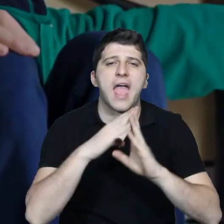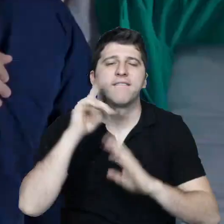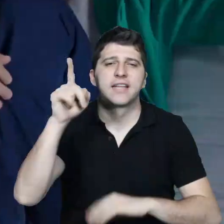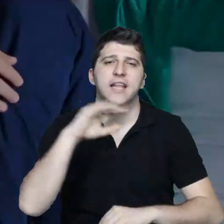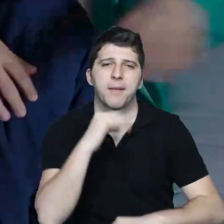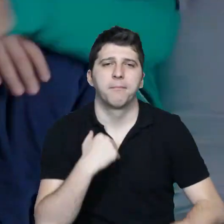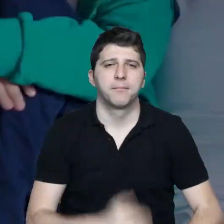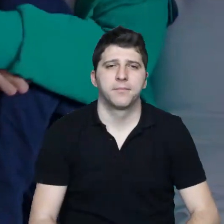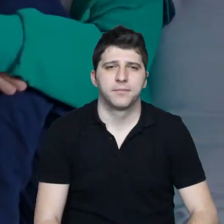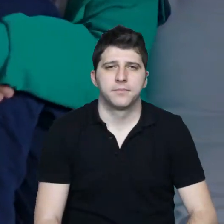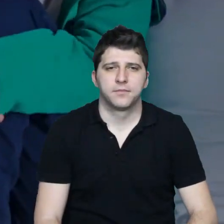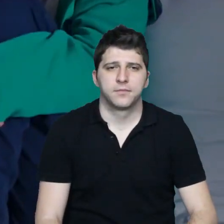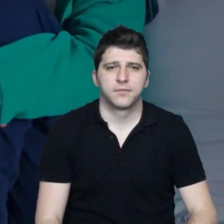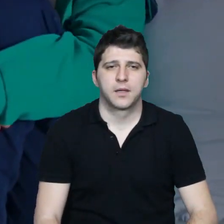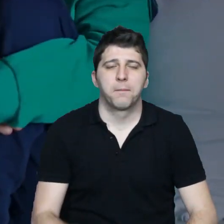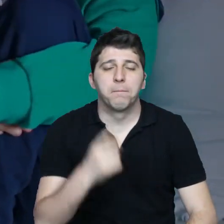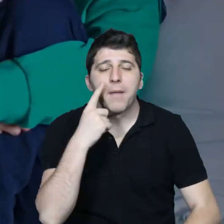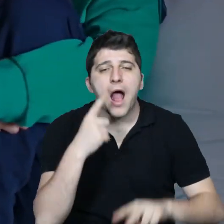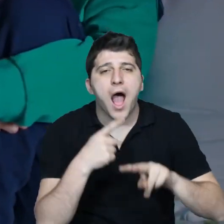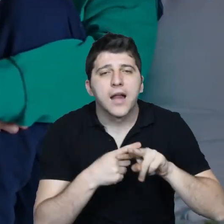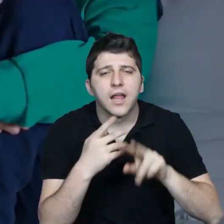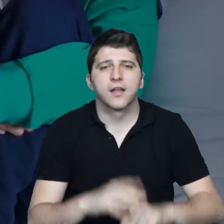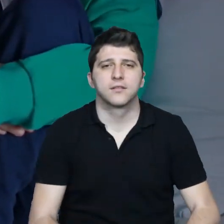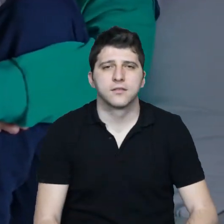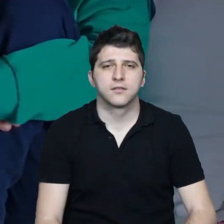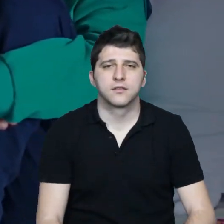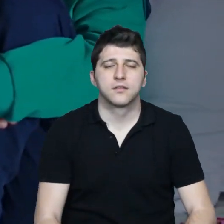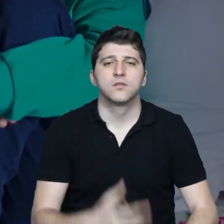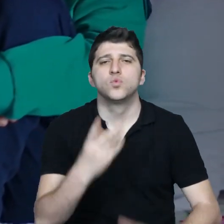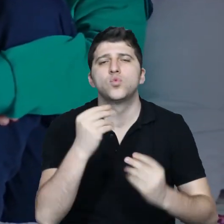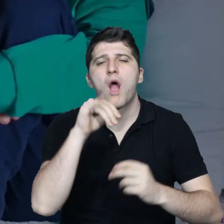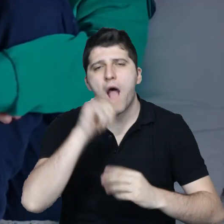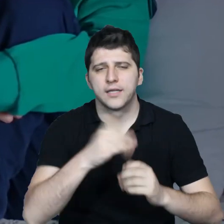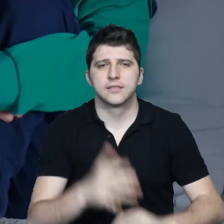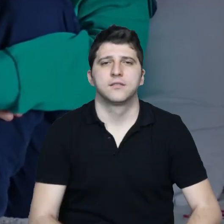evdeki. Bak Arda, çok haklısın.